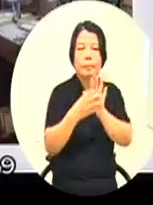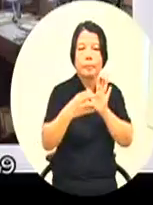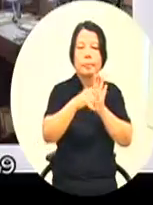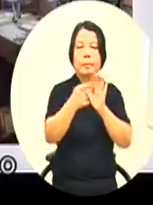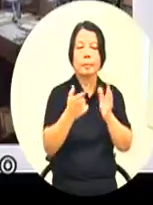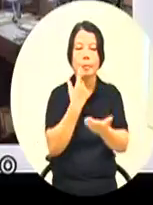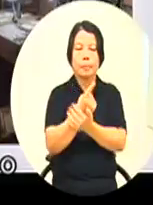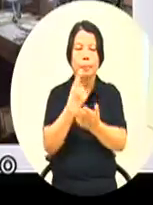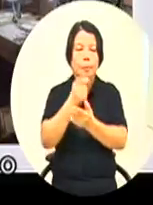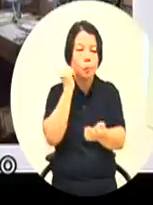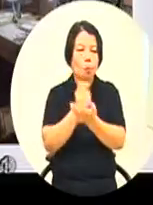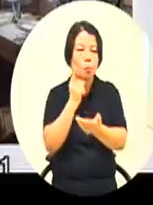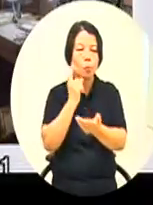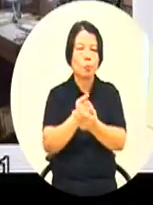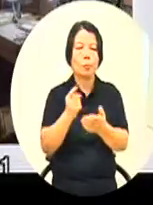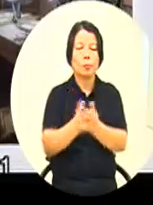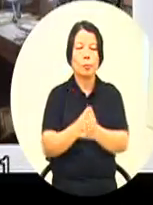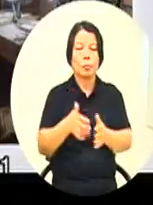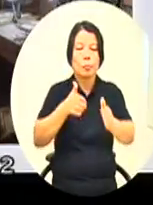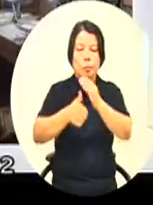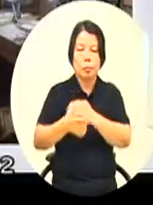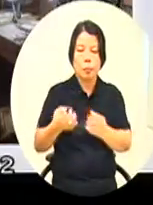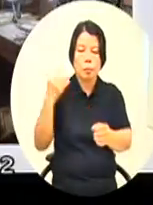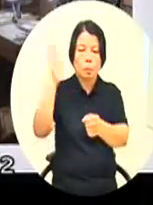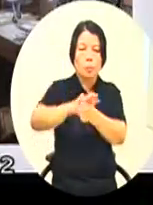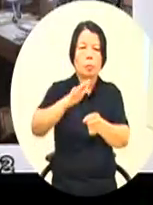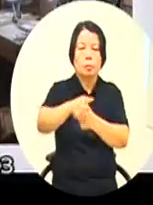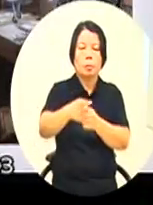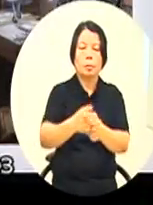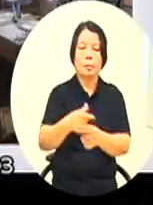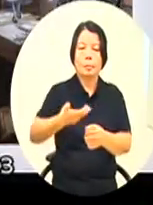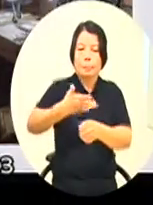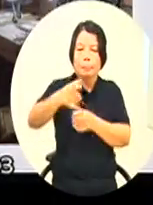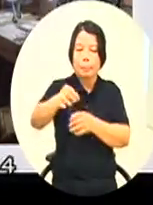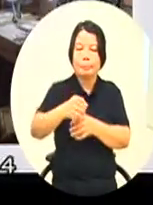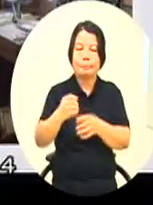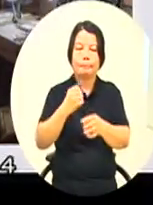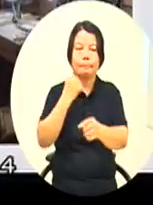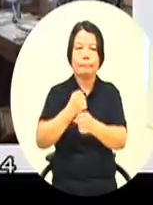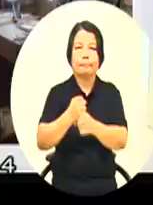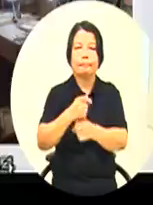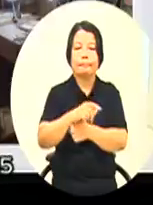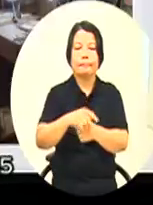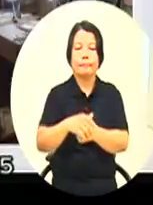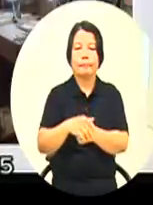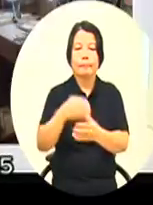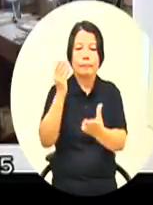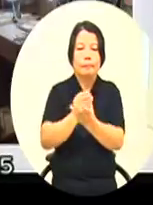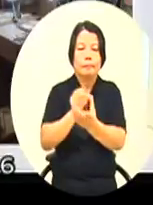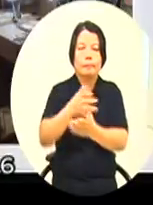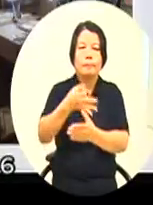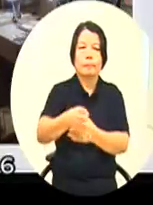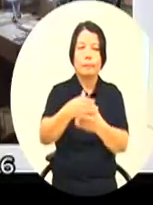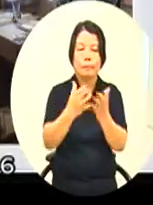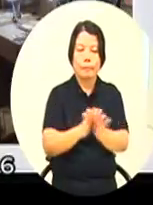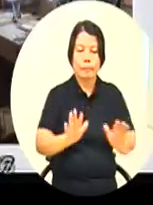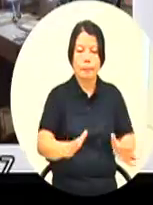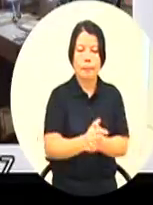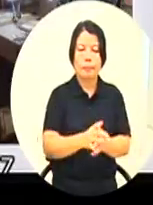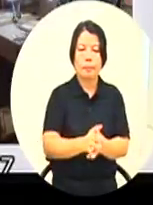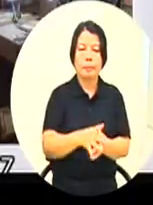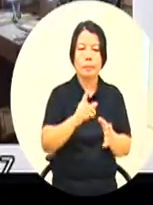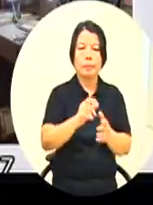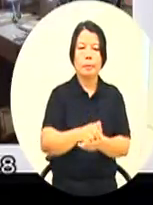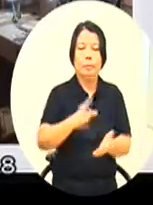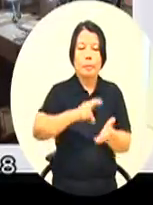供每个月的那个注释金作为它的营运资金。那目前呢，我们也办理了第15梯次，